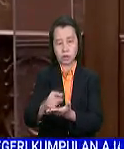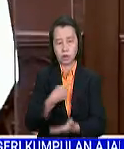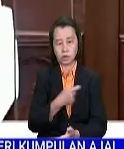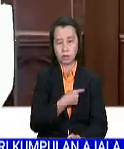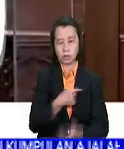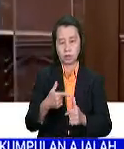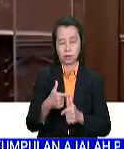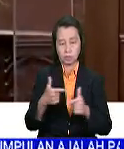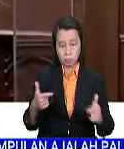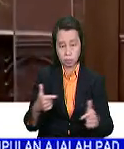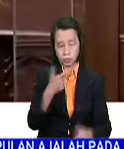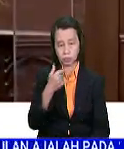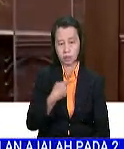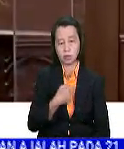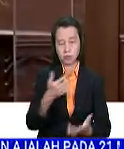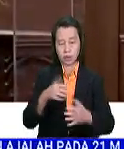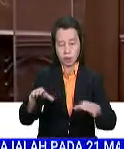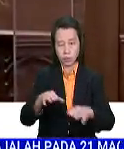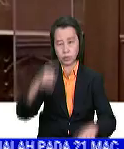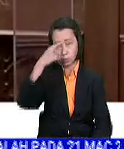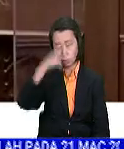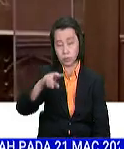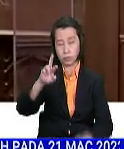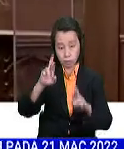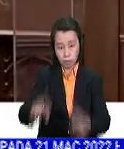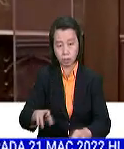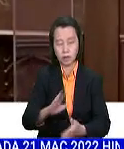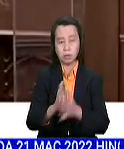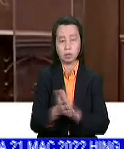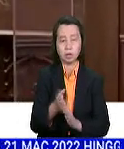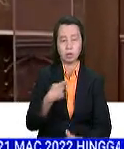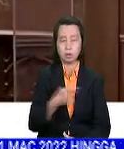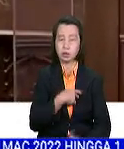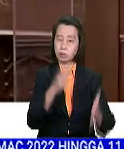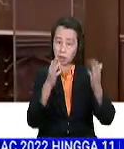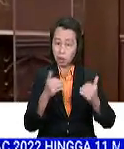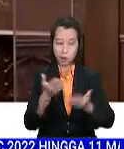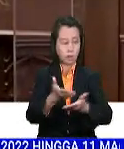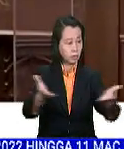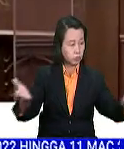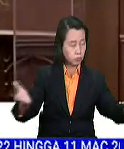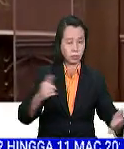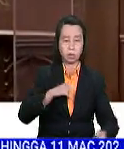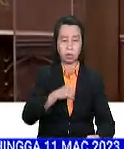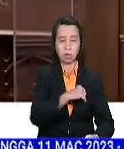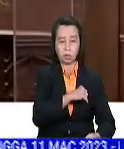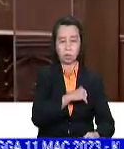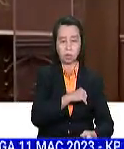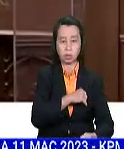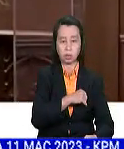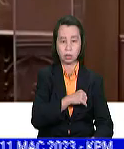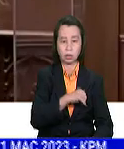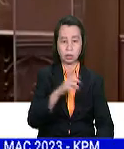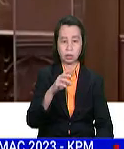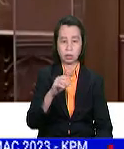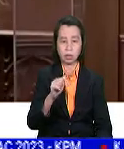berani kerana kita nak buat untuk rakyat. Jadi kita berharap semua ahli-ahli adun,